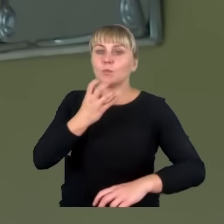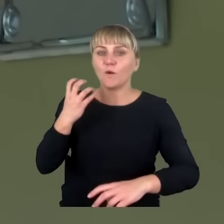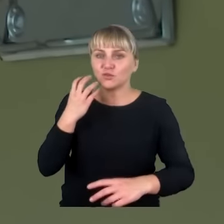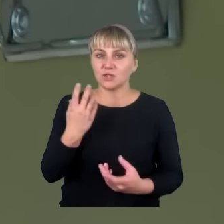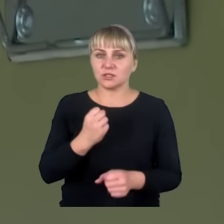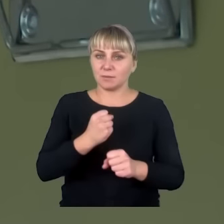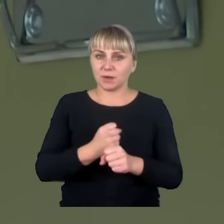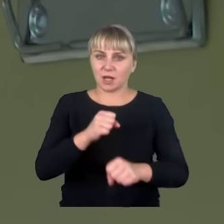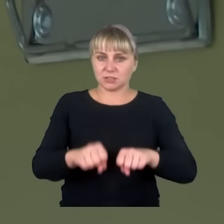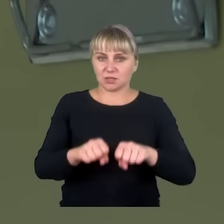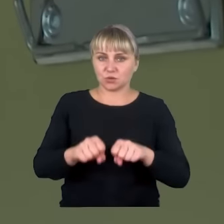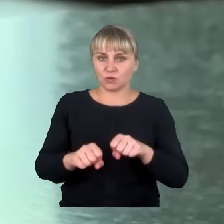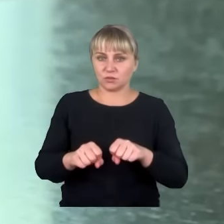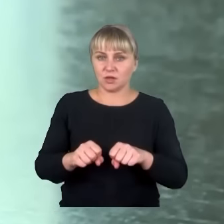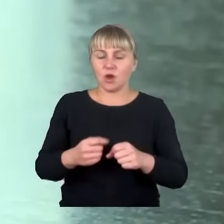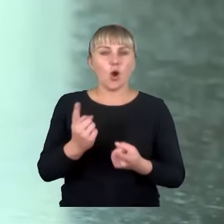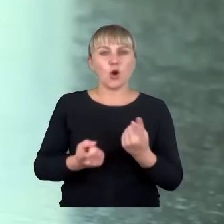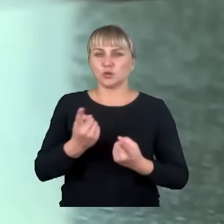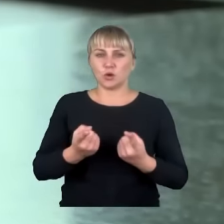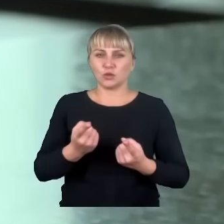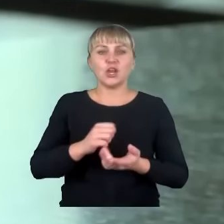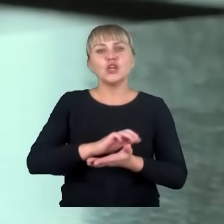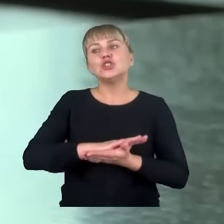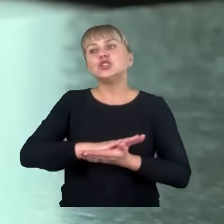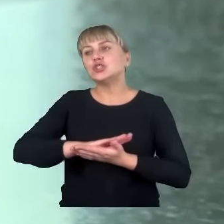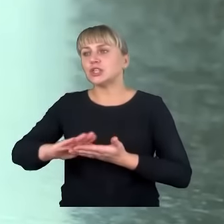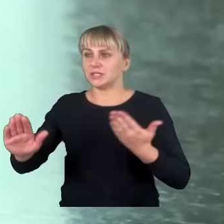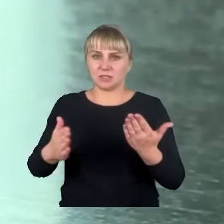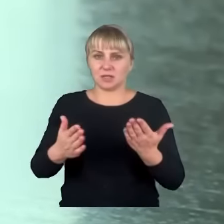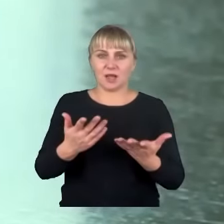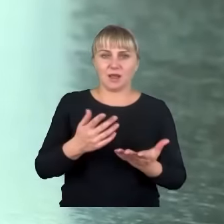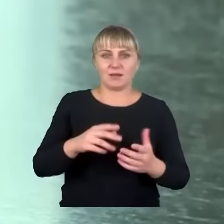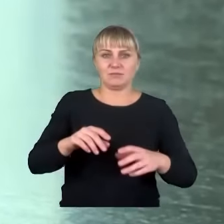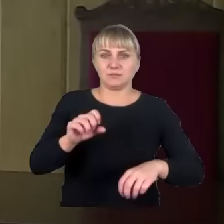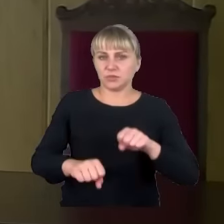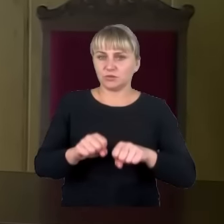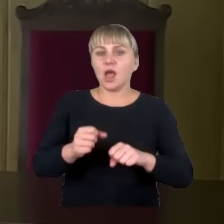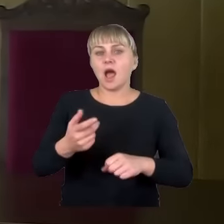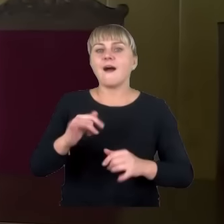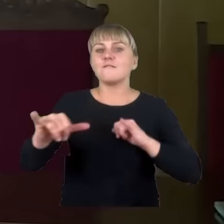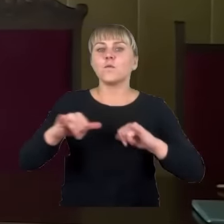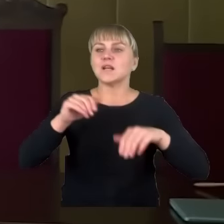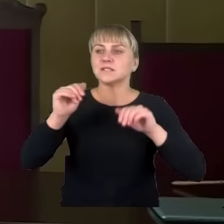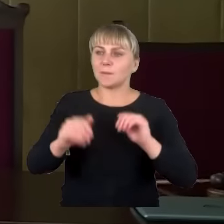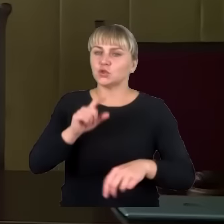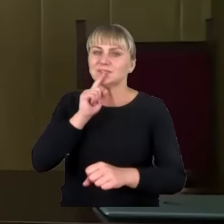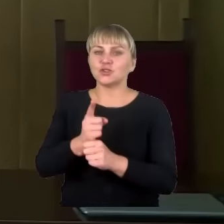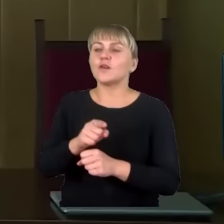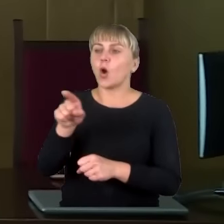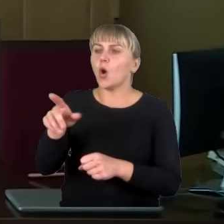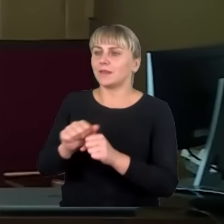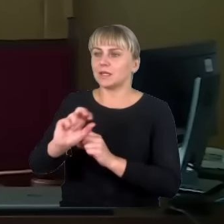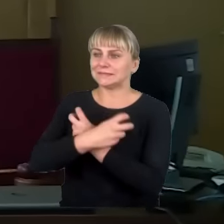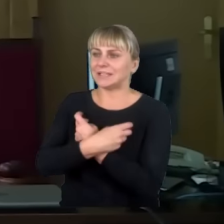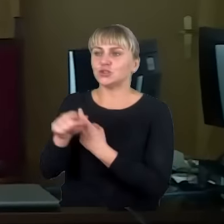nic innego jako czystki w wymiarze sprawiedliwości, aby władza mogła decydować, kto jest sędzią, a kto nie. Patologię tego stanu potęguje fakt, że